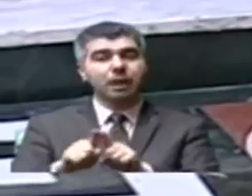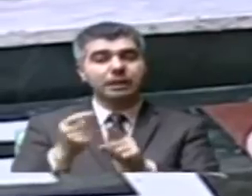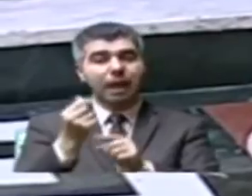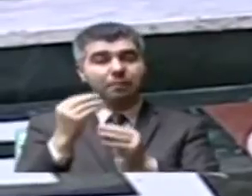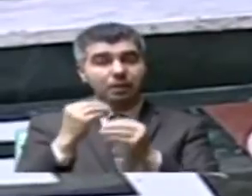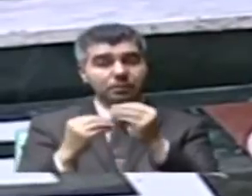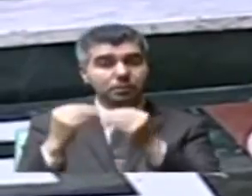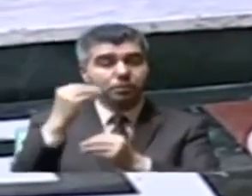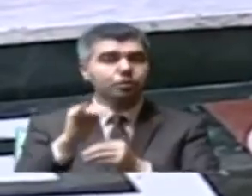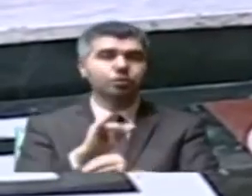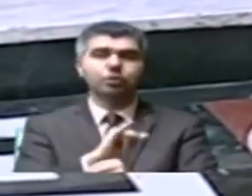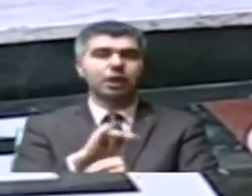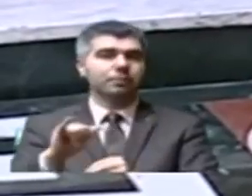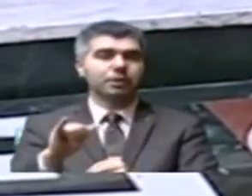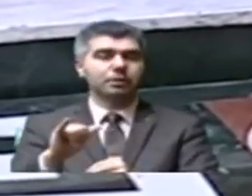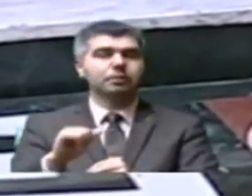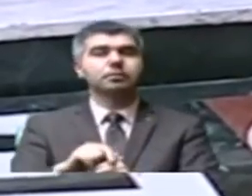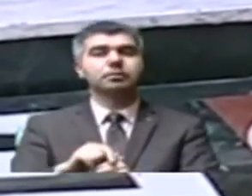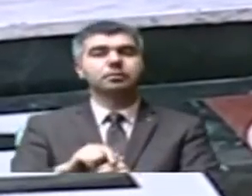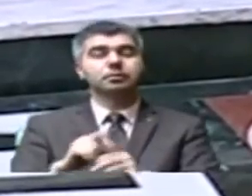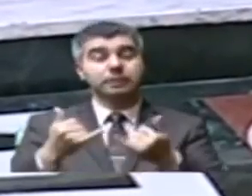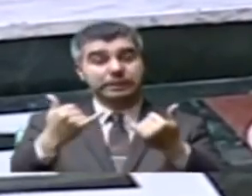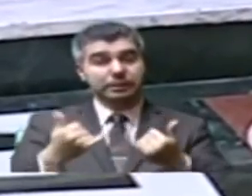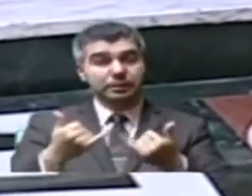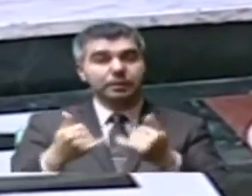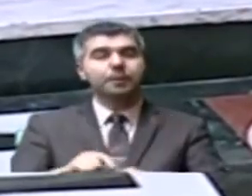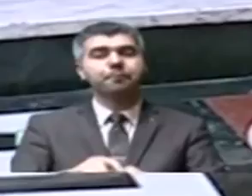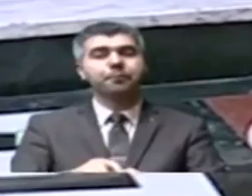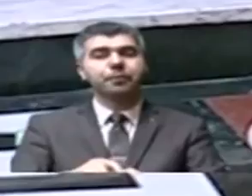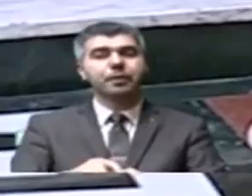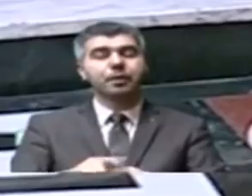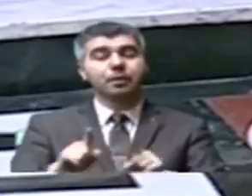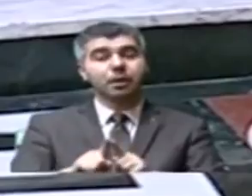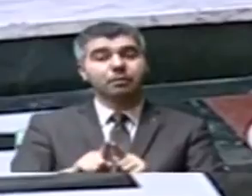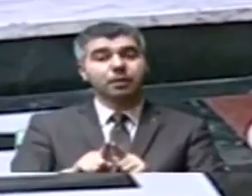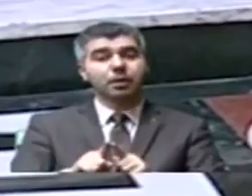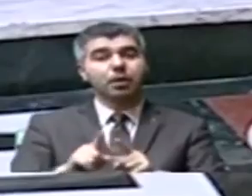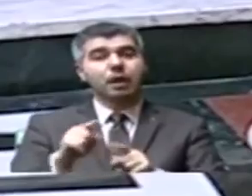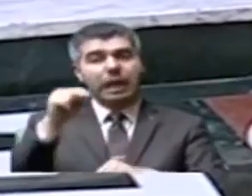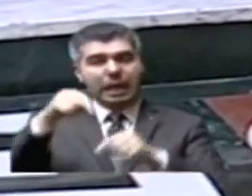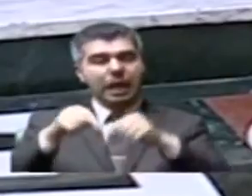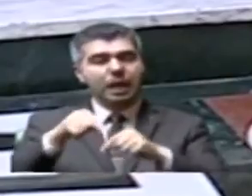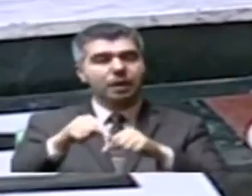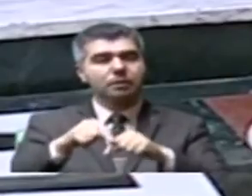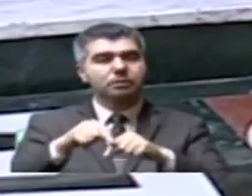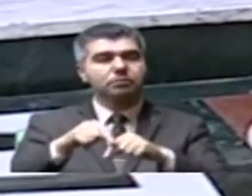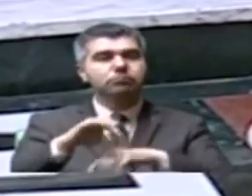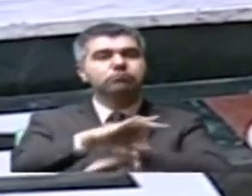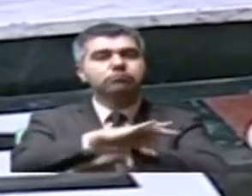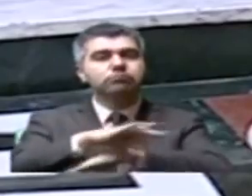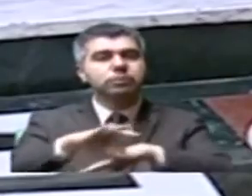هذا باش نعطيو كل حاجه نعطيو حقها. الان اللي كنتكلم معاكم راه قلتها لكم، كاينه لجنه راه